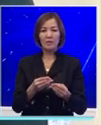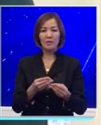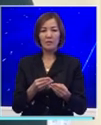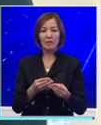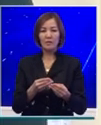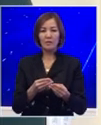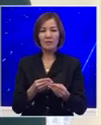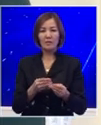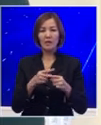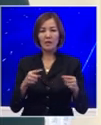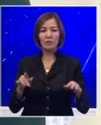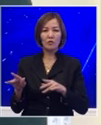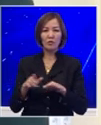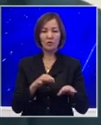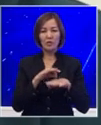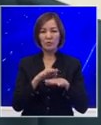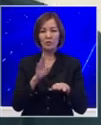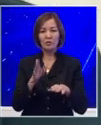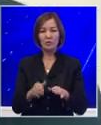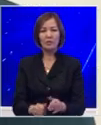тақырыбына байланысты әртүрлі іс-шаралар өткізіледі.